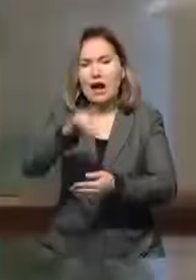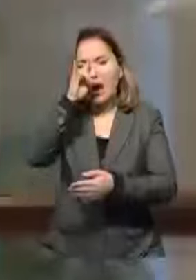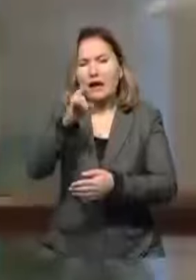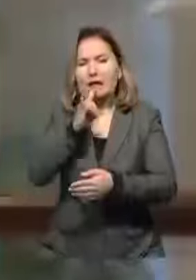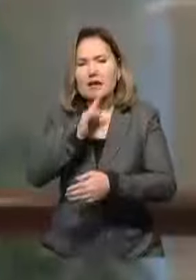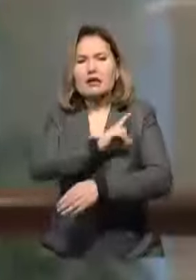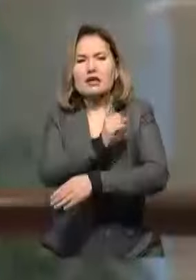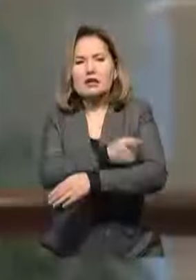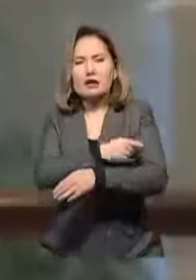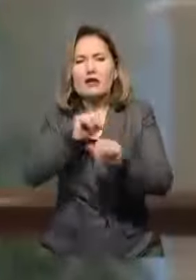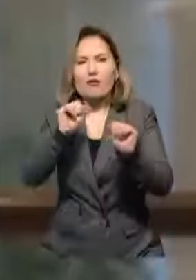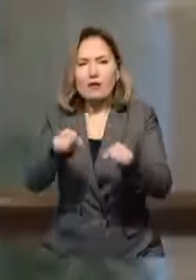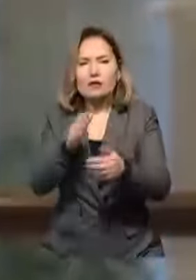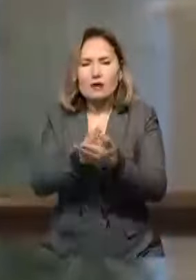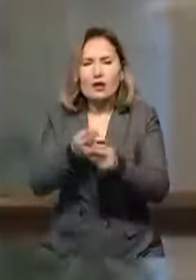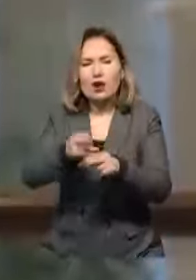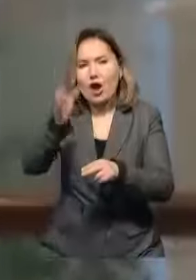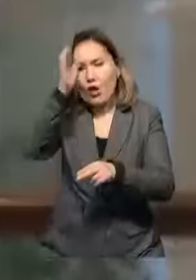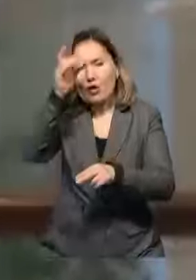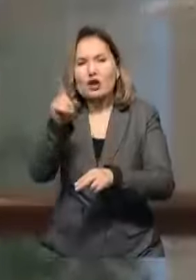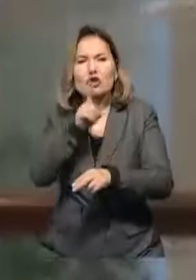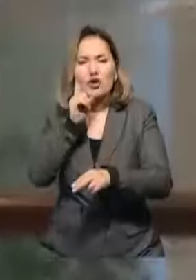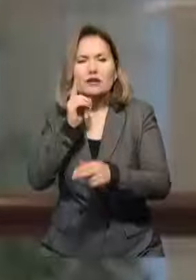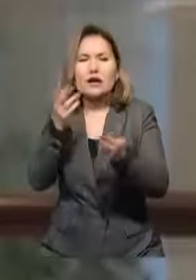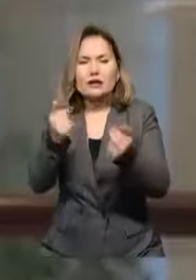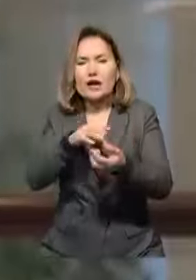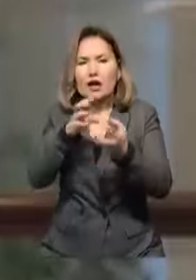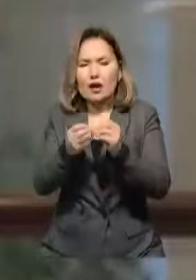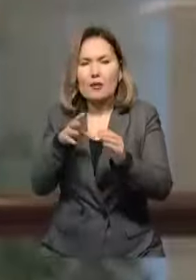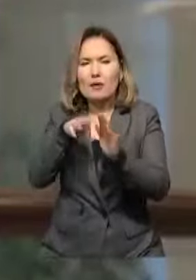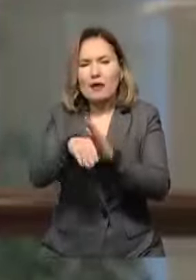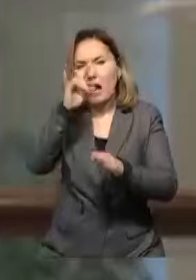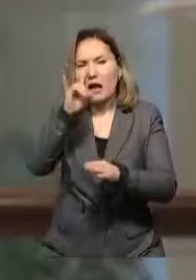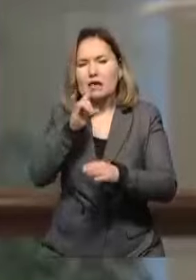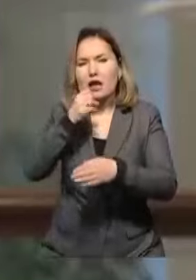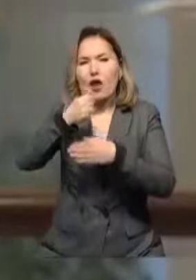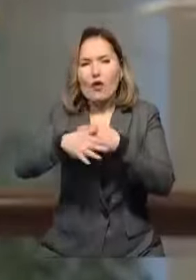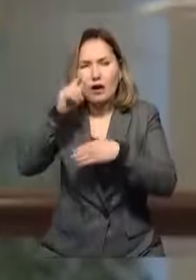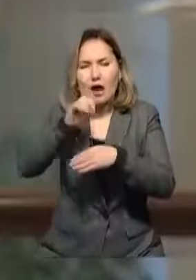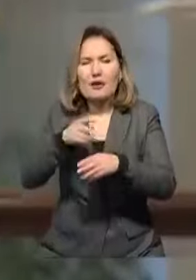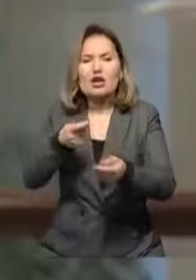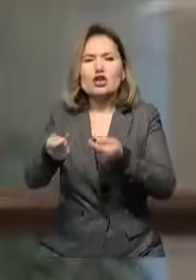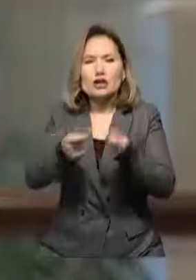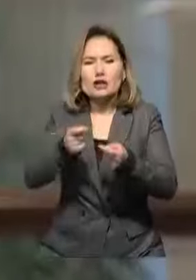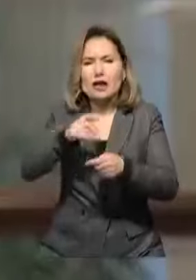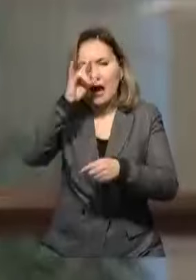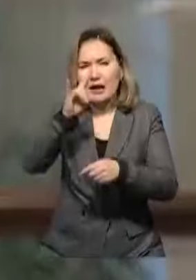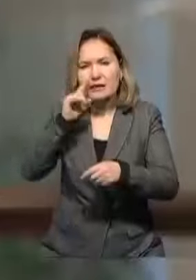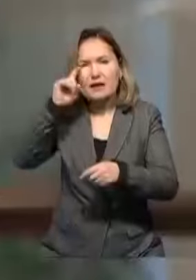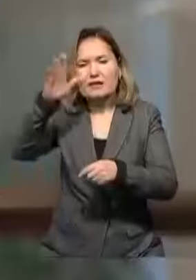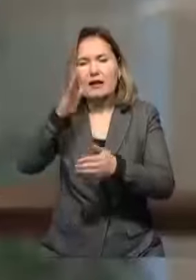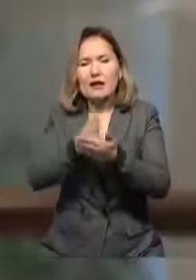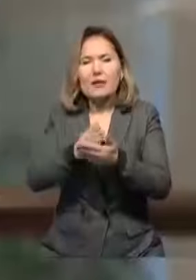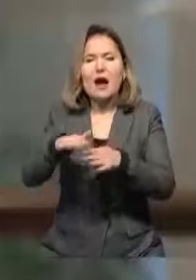Қазақстанның әлеуеті озық идеялы, білімді әрі дарынды жастарында деушедім. Оған қоса Қазақстан Орталық Азиядағы жетекші ел саналады. Бұл